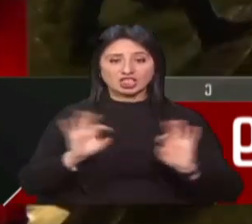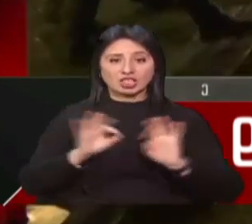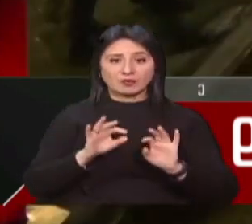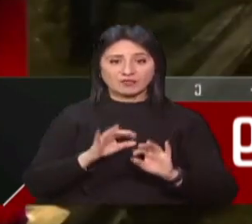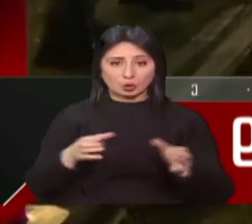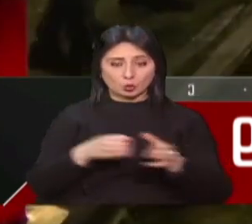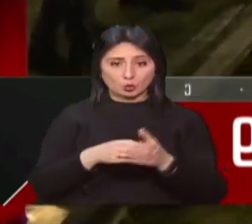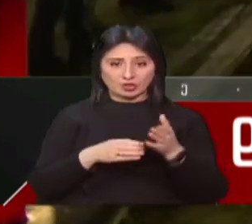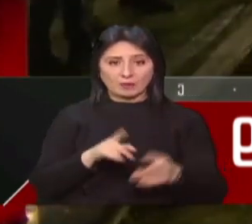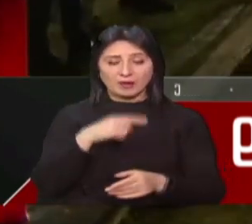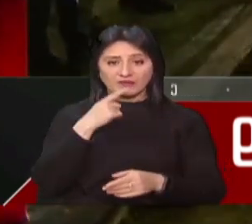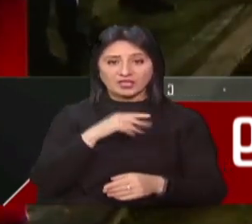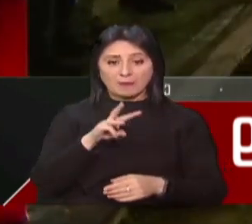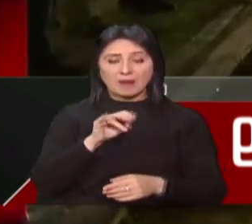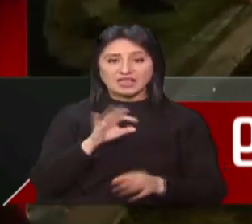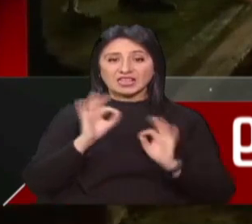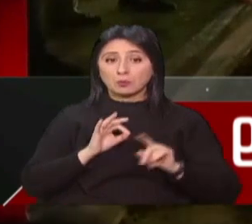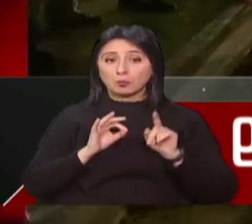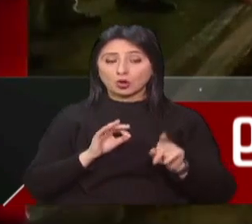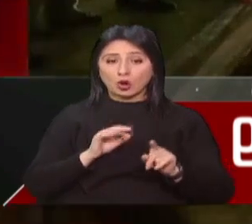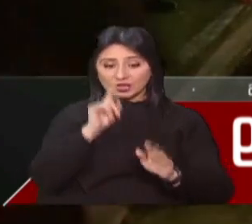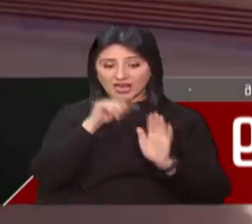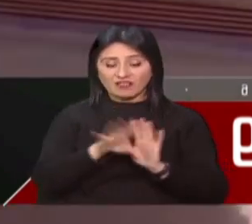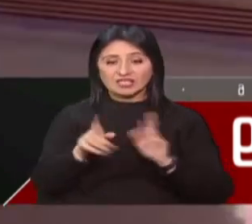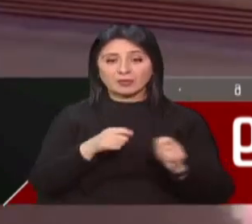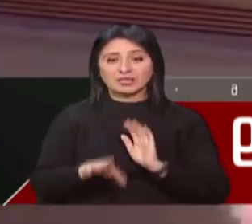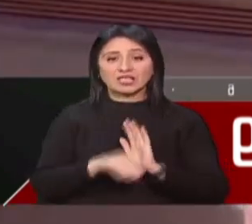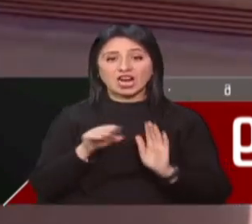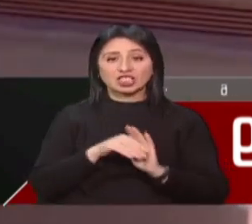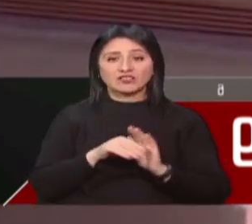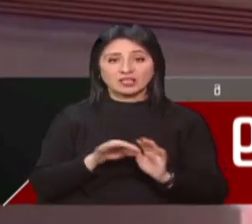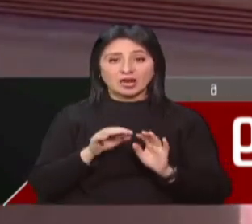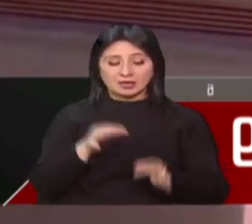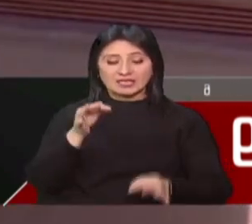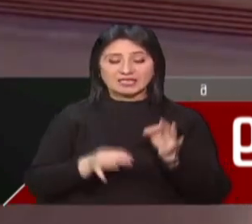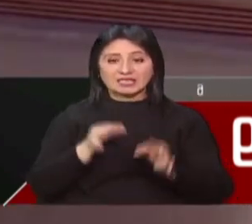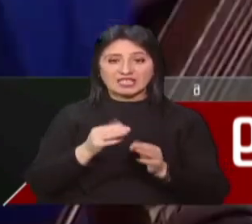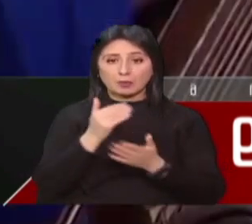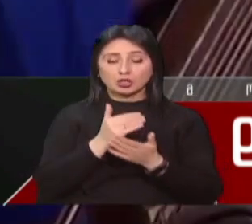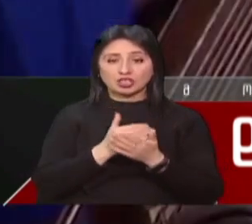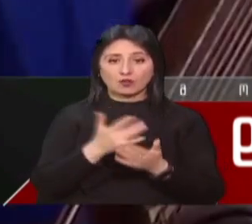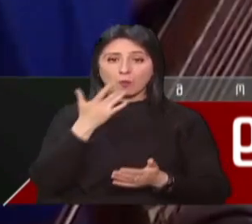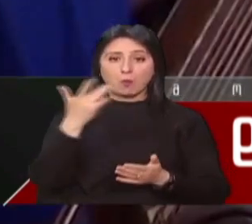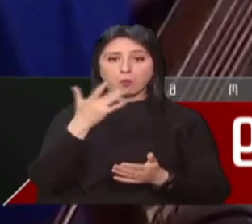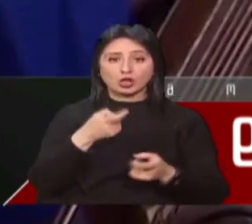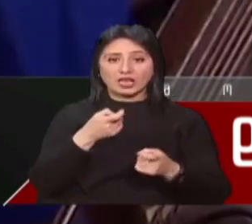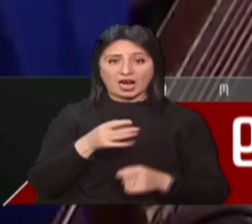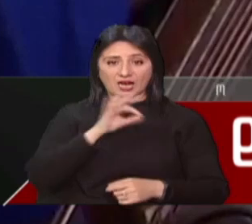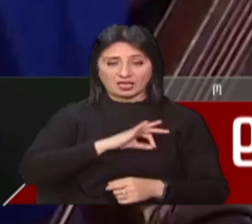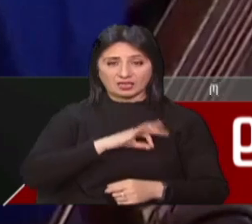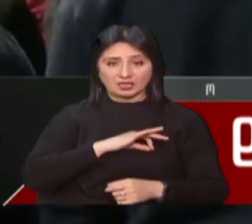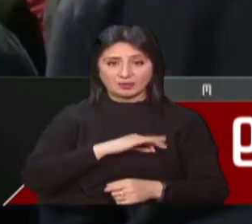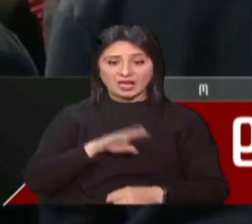გამოუცხადა თანაგუნდელს. მათი თქმით, მანჰეტენის პროკურორი ერევა საპრეზიდენტო არჩევნებში და მართლმსაჯულების სისტემას პოლიტიკურ იარაღად